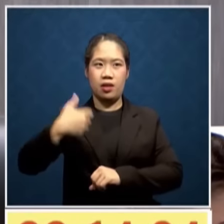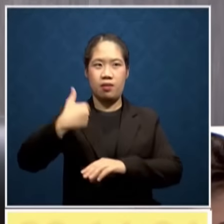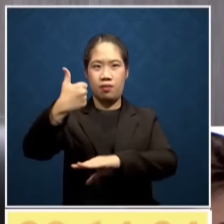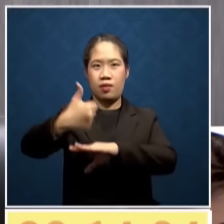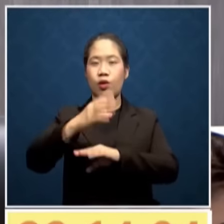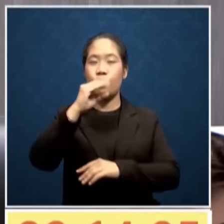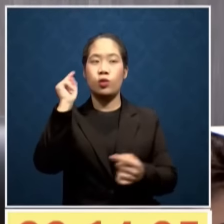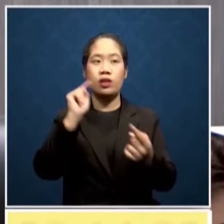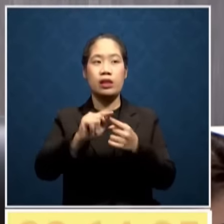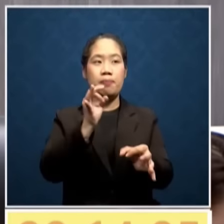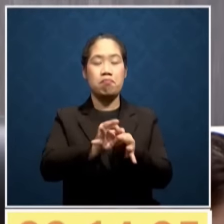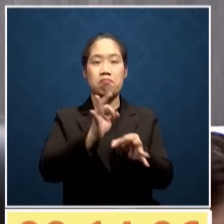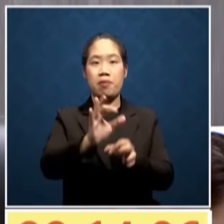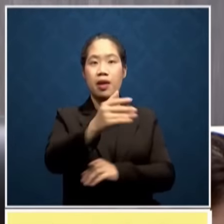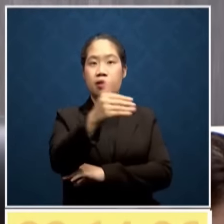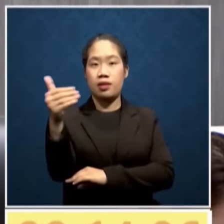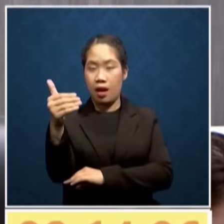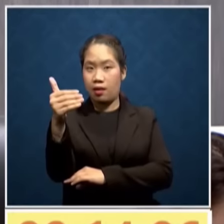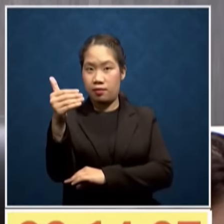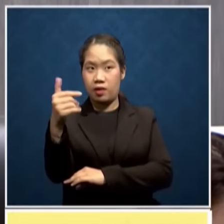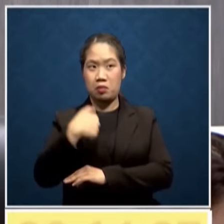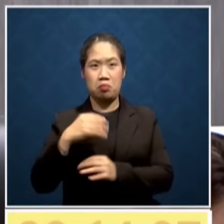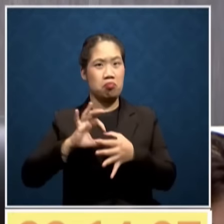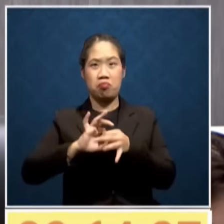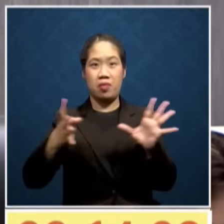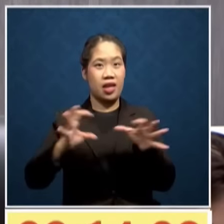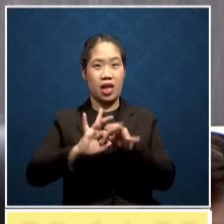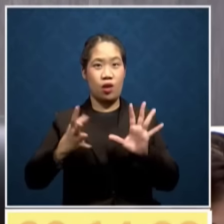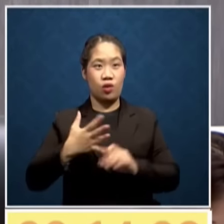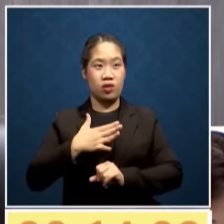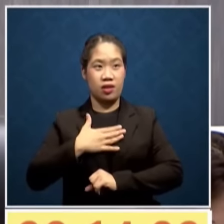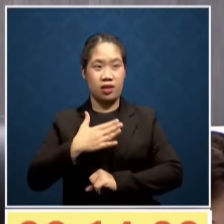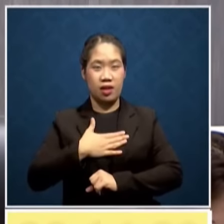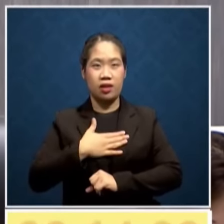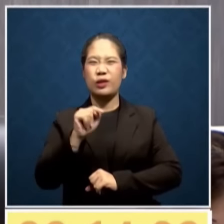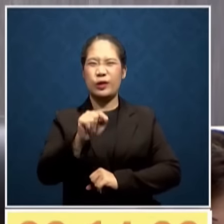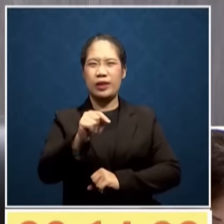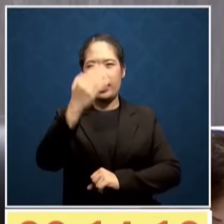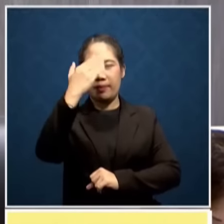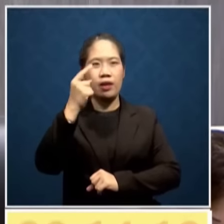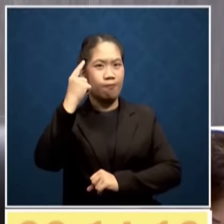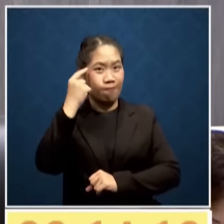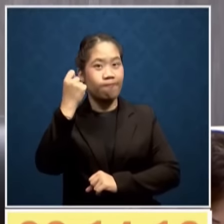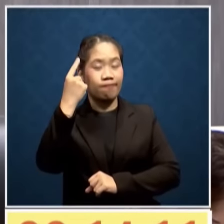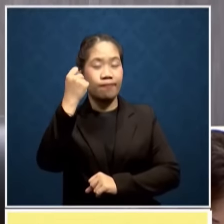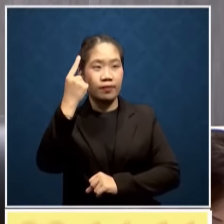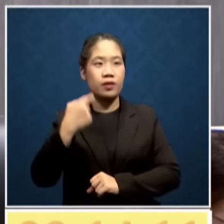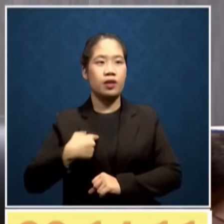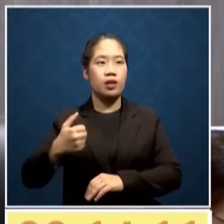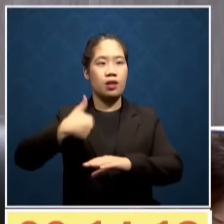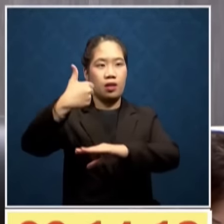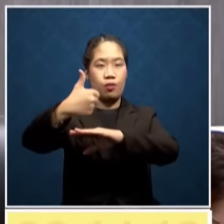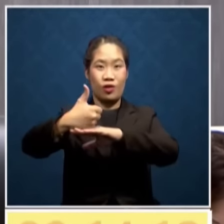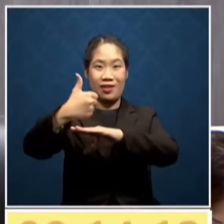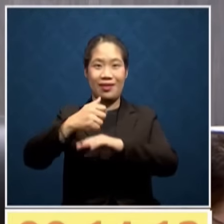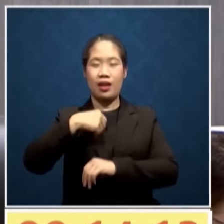ยนะคะเพราะว่าไม่ได้เกี่ยวกับกระทู้ของดิฉันนะคะตรงนี้เนี่ยนะคะเดี๋ยวเข้าใจค่ะว่าท่านรัฐมนตรี